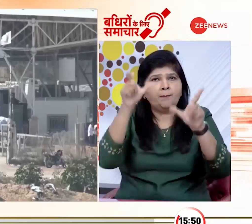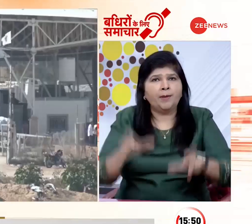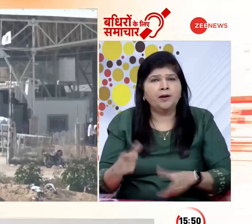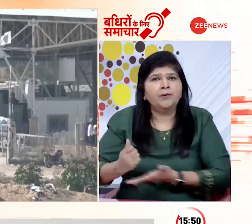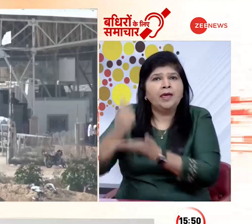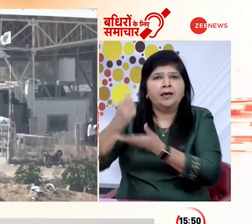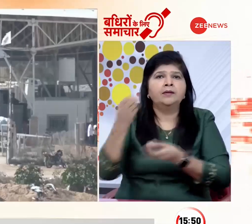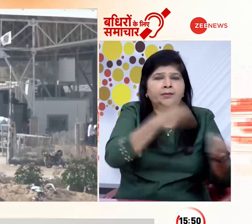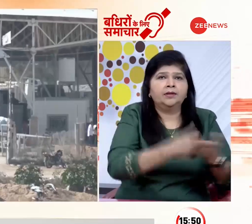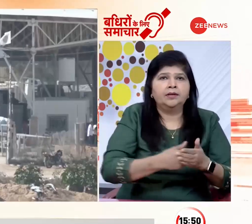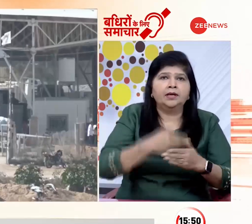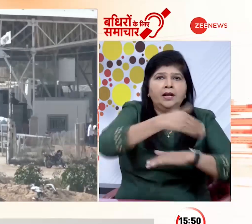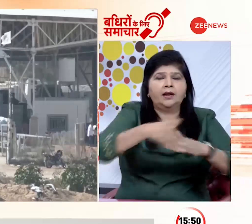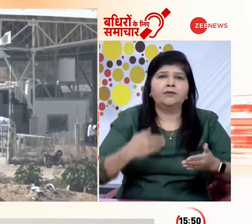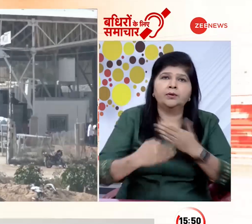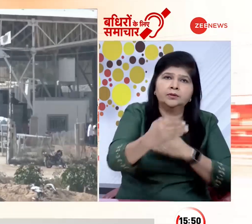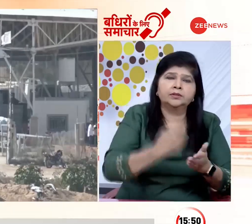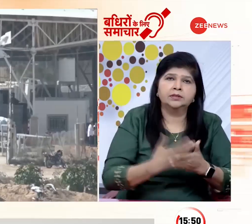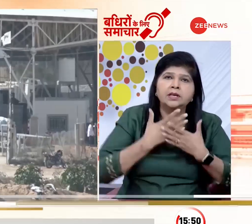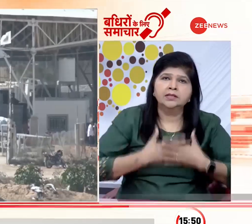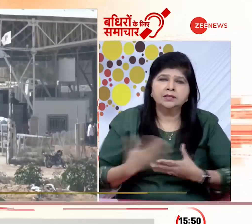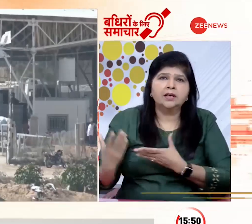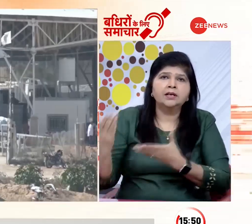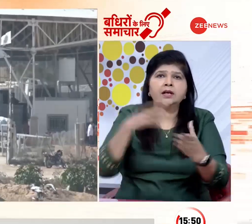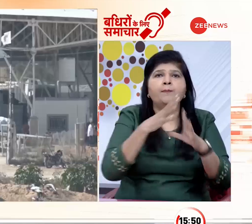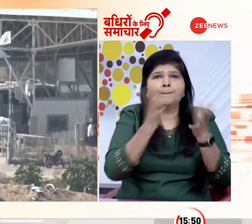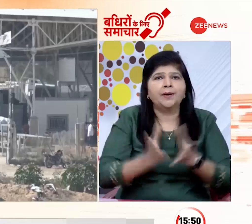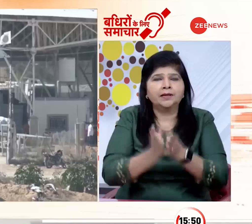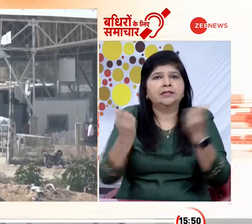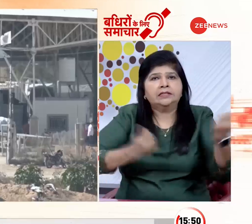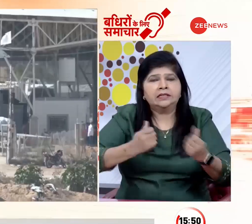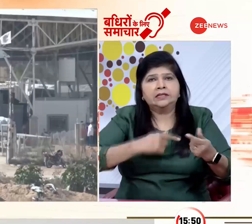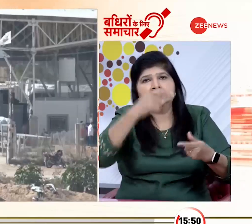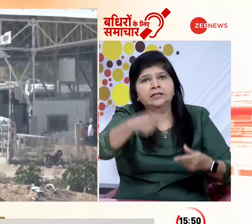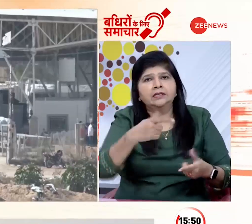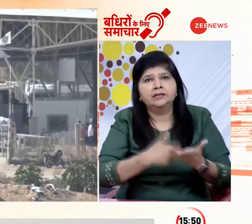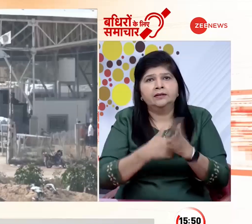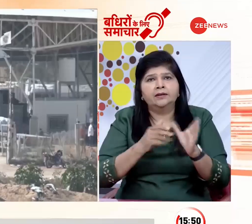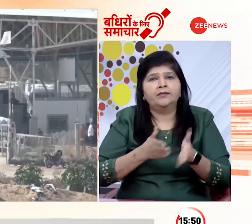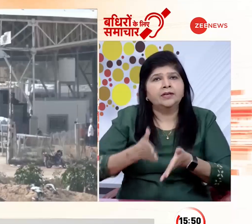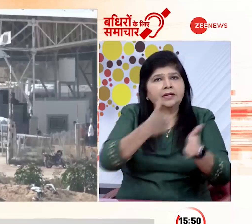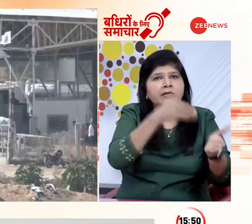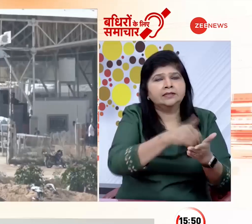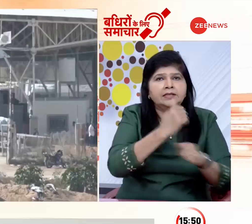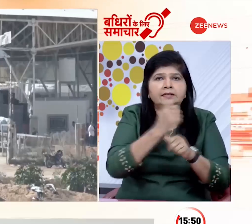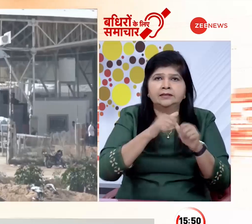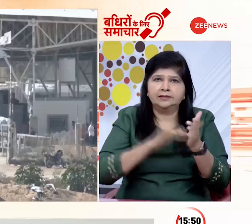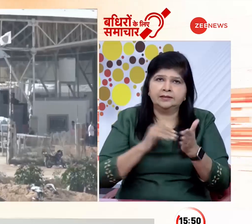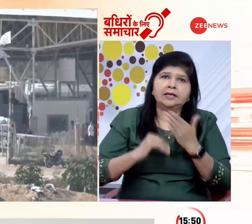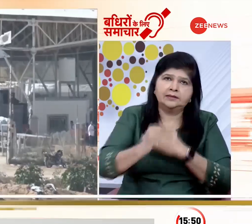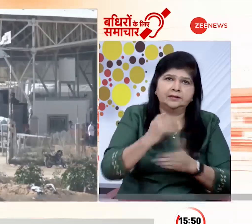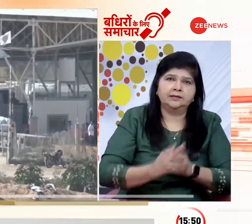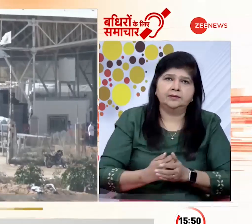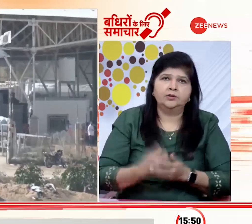राफा बॉर्डर खुल गया है। राहत सामग्री लेकर ट्रक राफा बॉर्डर के रास्ते गाजा जा रहे